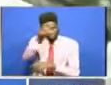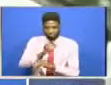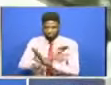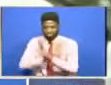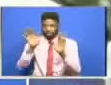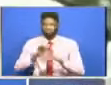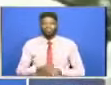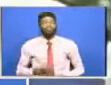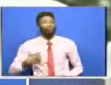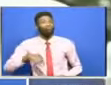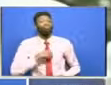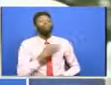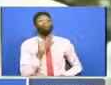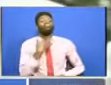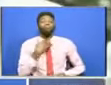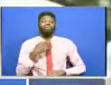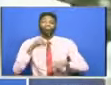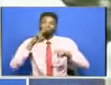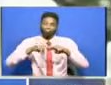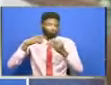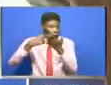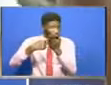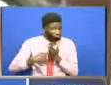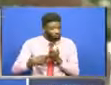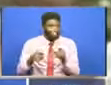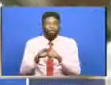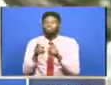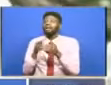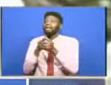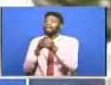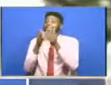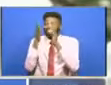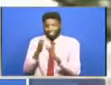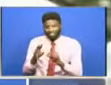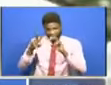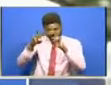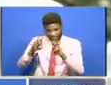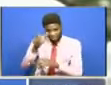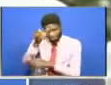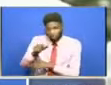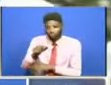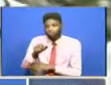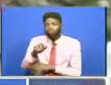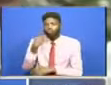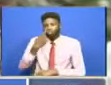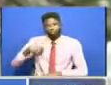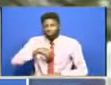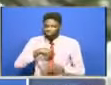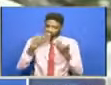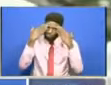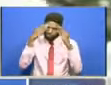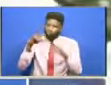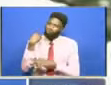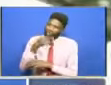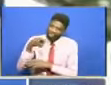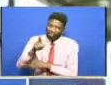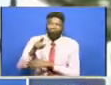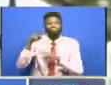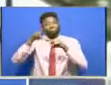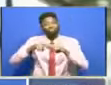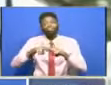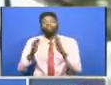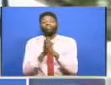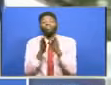chini kama viongozi, tutafute huyo mtu ambaye hatujui ni nani, akae chini na wakazi